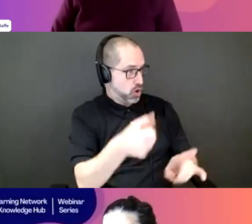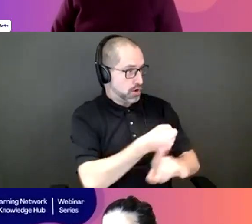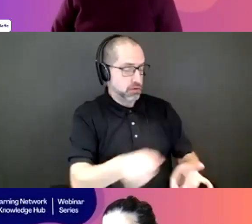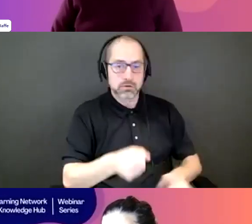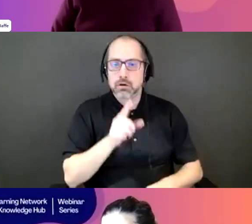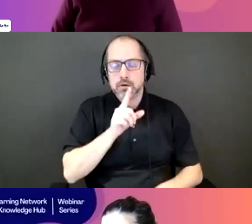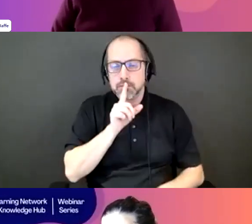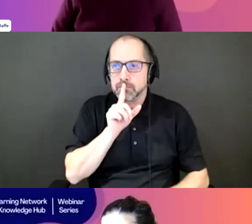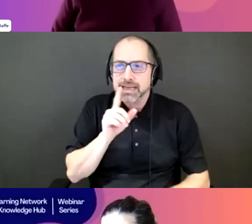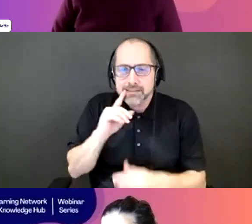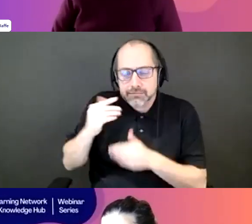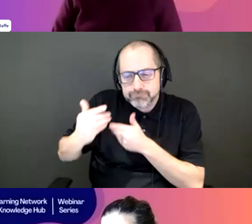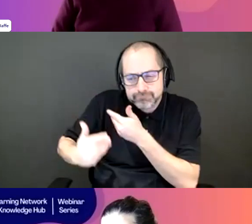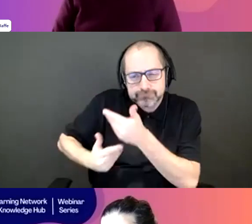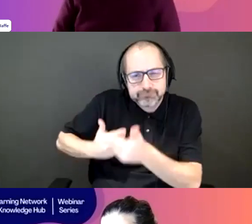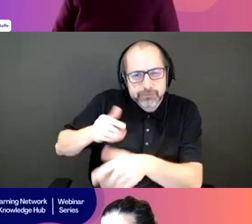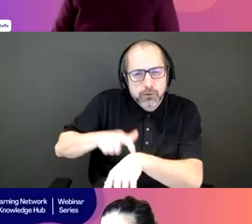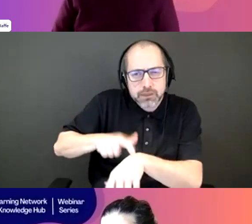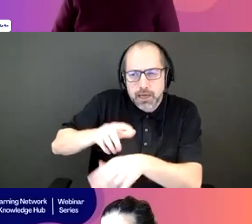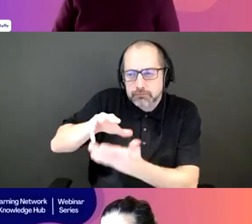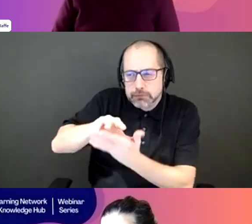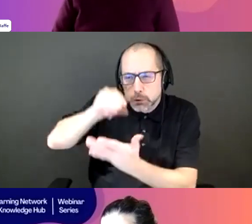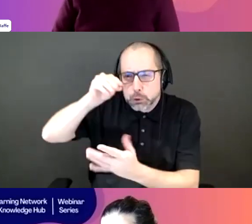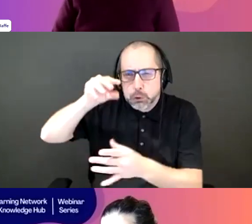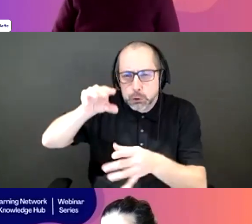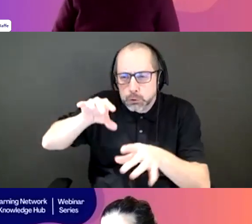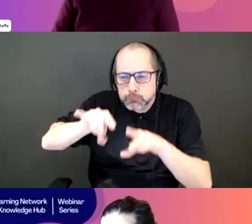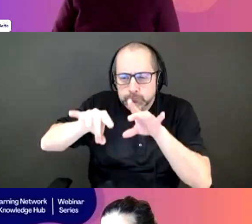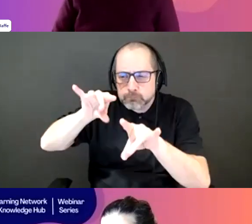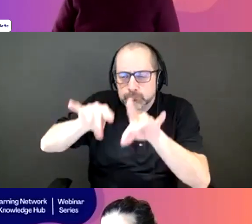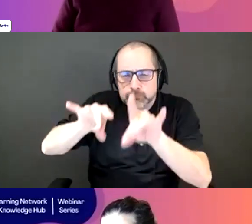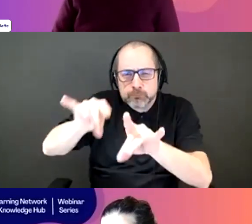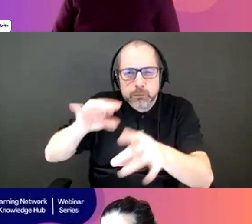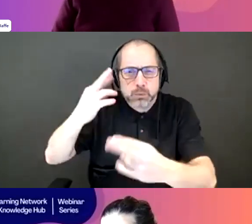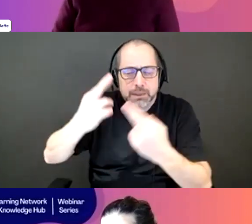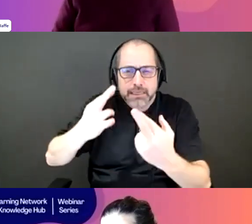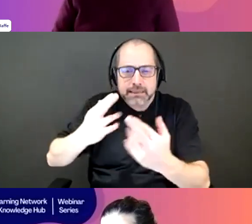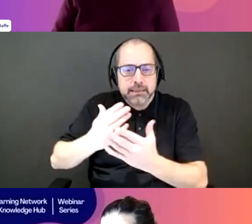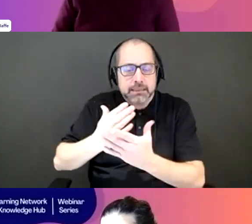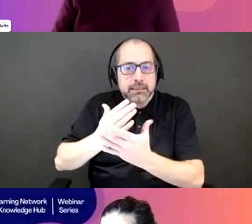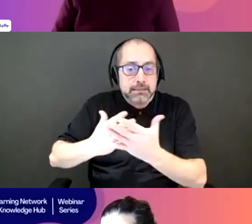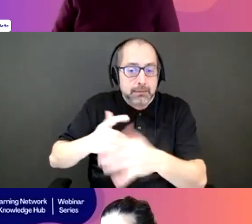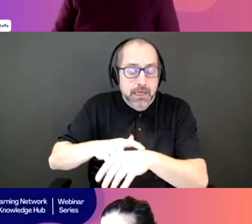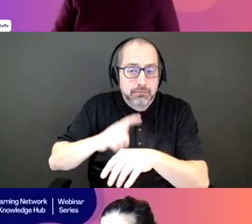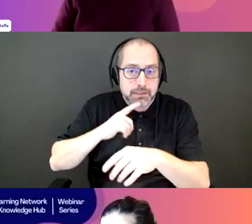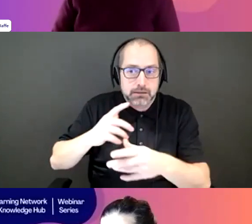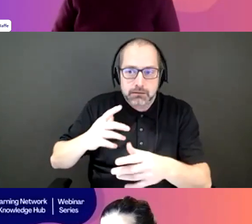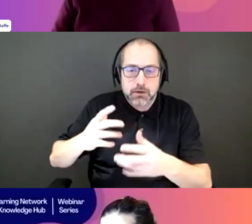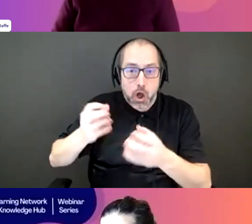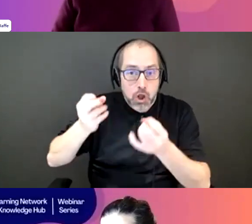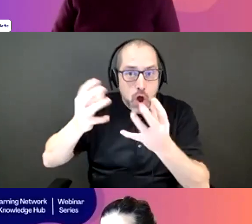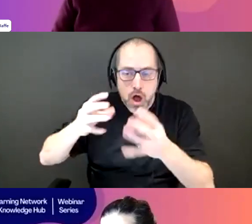je crois que j'avais probablement et ça vient par vague aussi donc